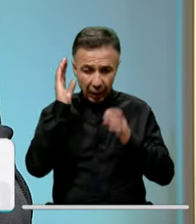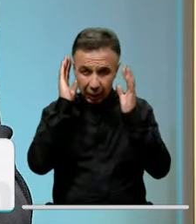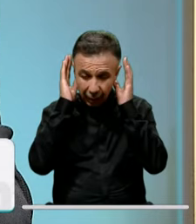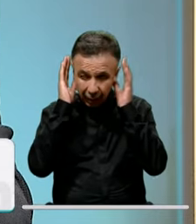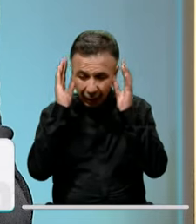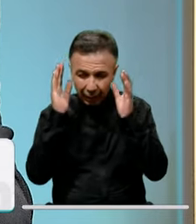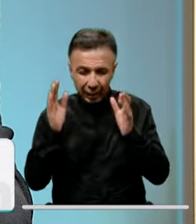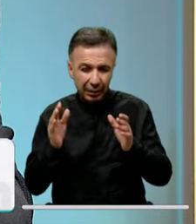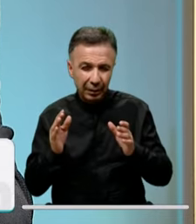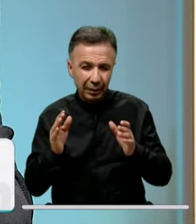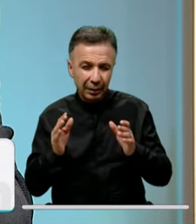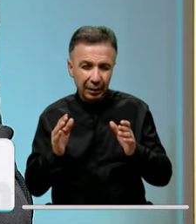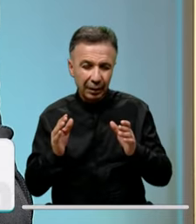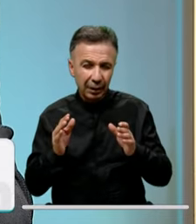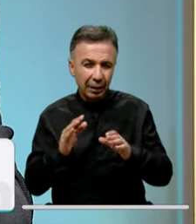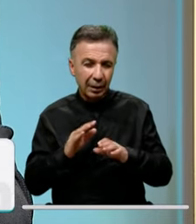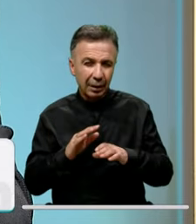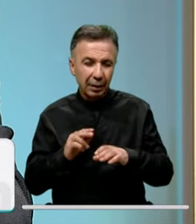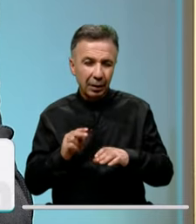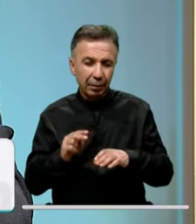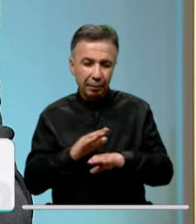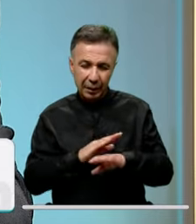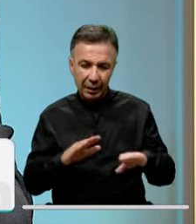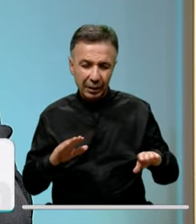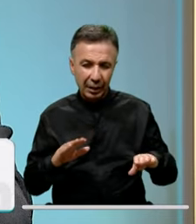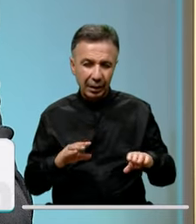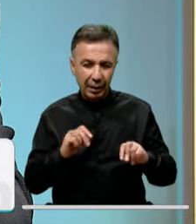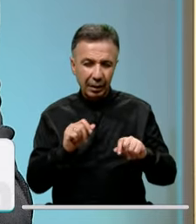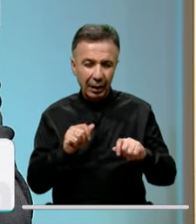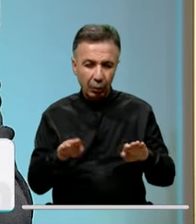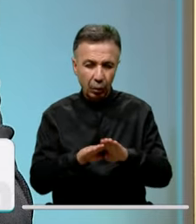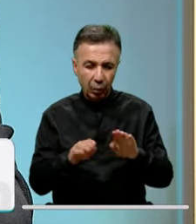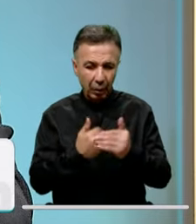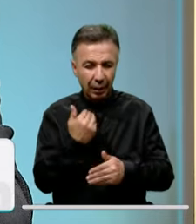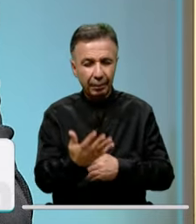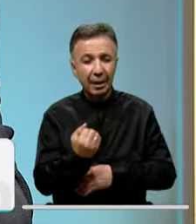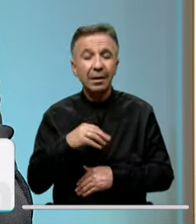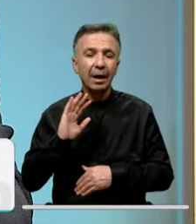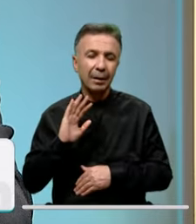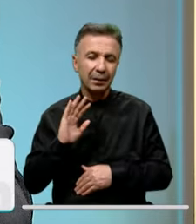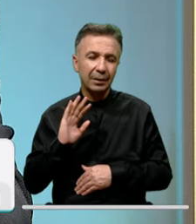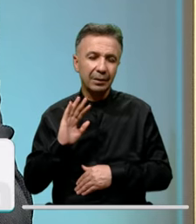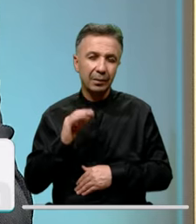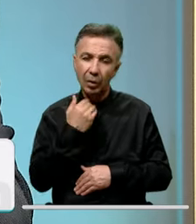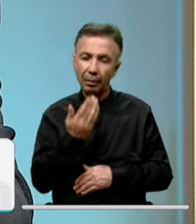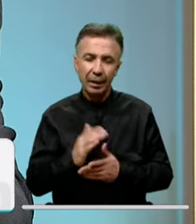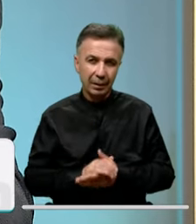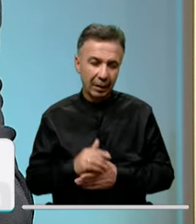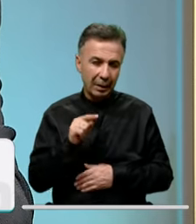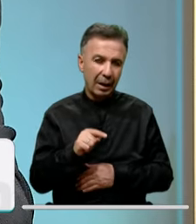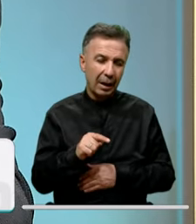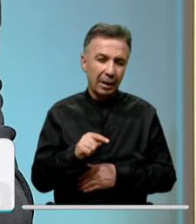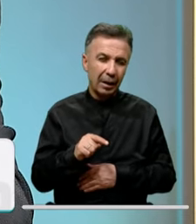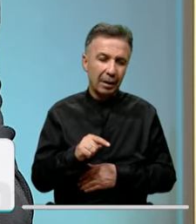ben teyemmümle kılsam olur mu, abdestim yok? Hayır kardeşim, teyemmümle olmaz. Sen